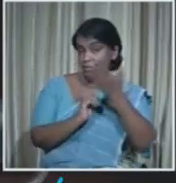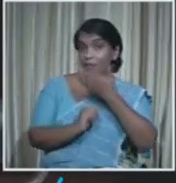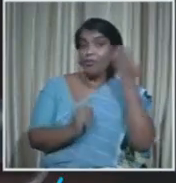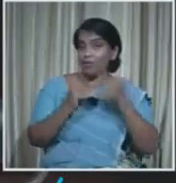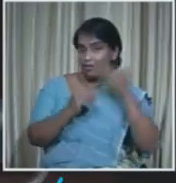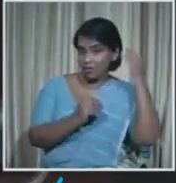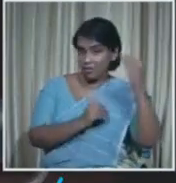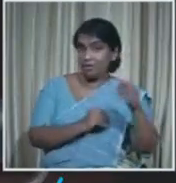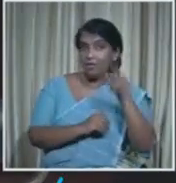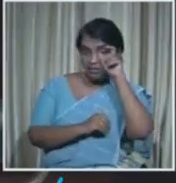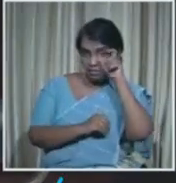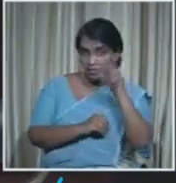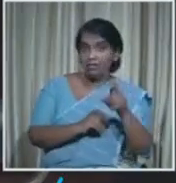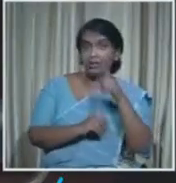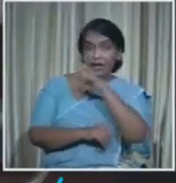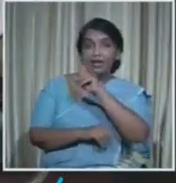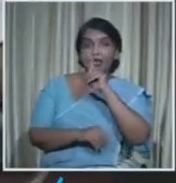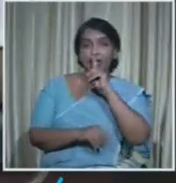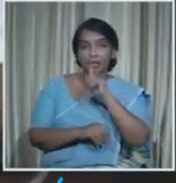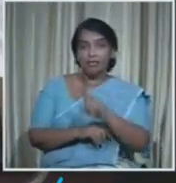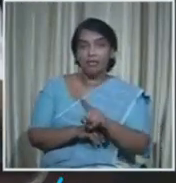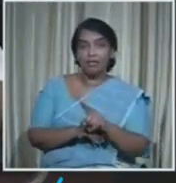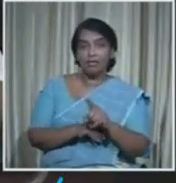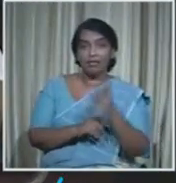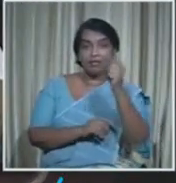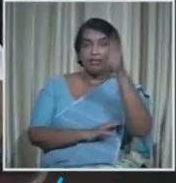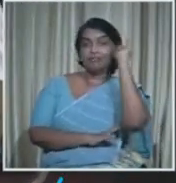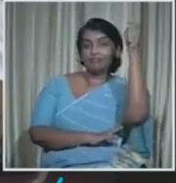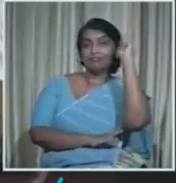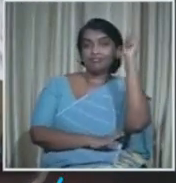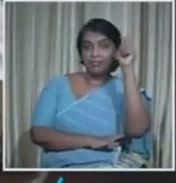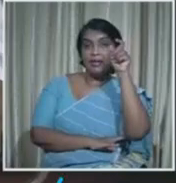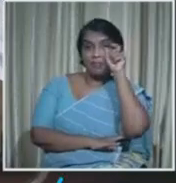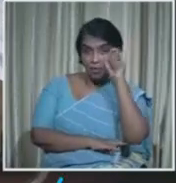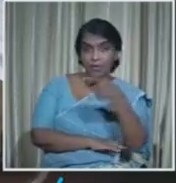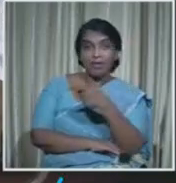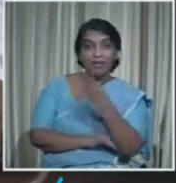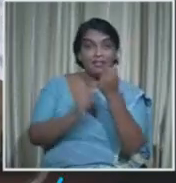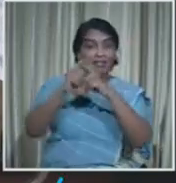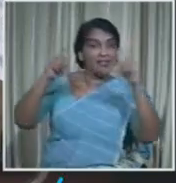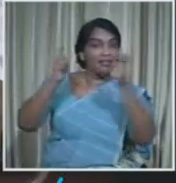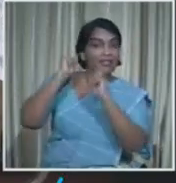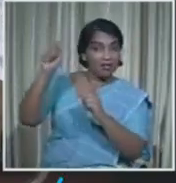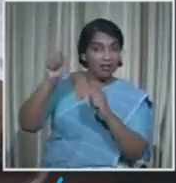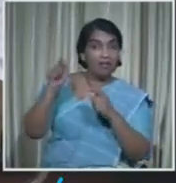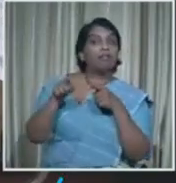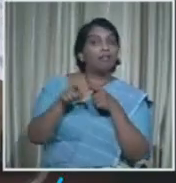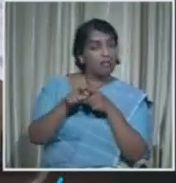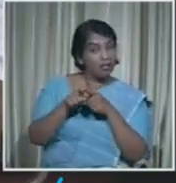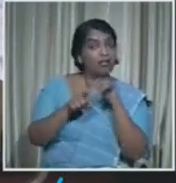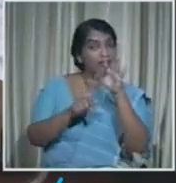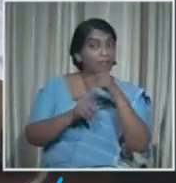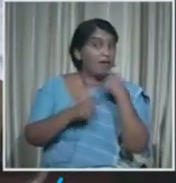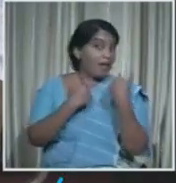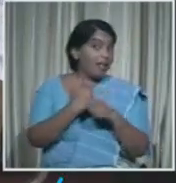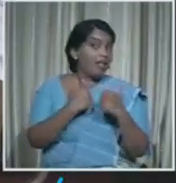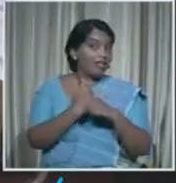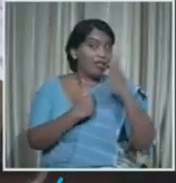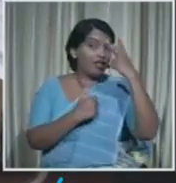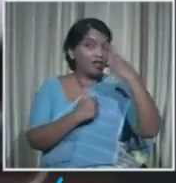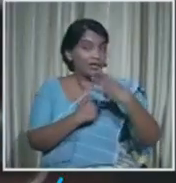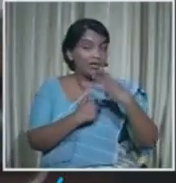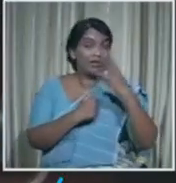අර දැක්කනේ එක්කෙනෙක් කතා කරනකොට ඇවිල්ලා එක්කෙනෙක් මොනවද වැනුවා හා ඒ වනන ඒවල් වලිනුත් හදා ගන්න පුළුවන් තුනෙන් දෙක හයෙන්